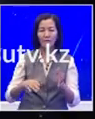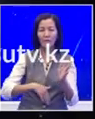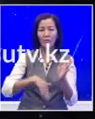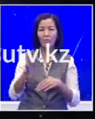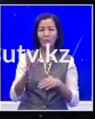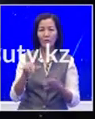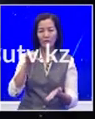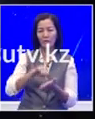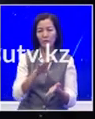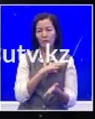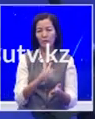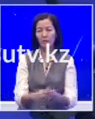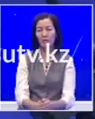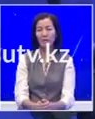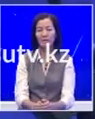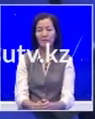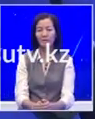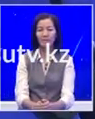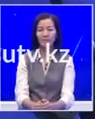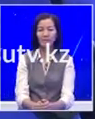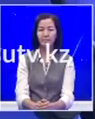сахналарда өнер көрсетіп қайтқан.